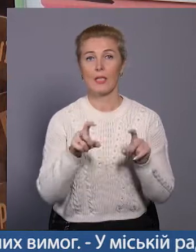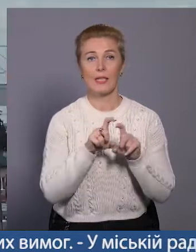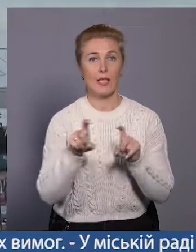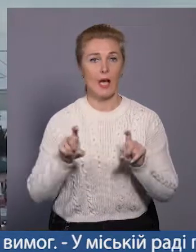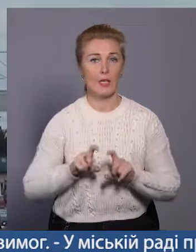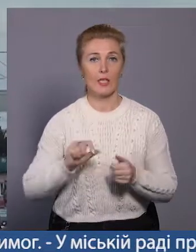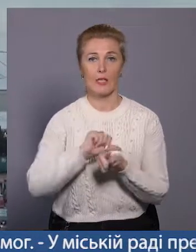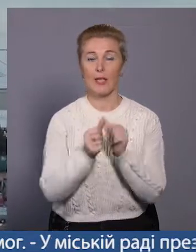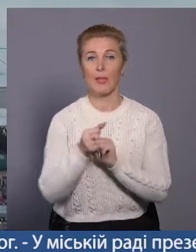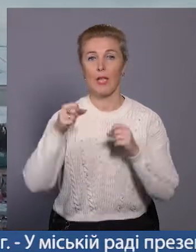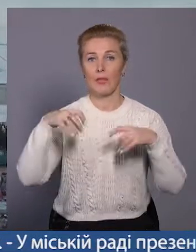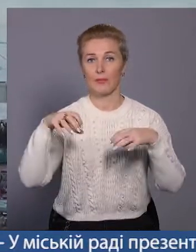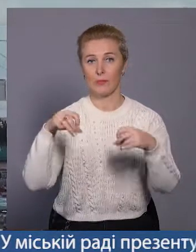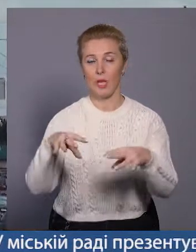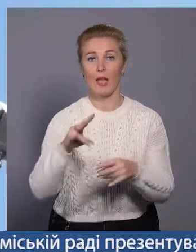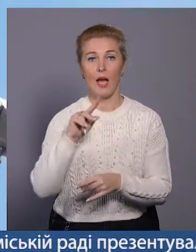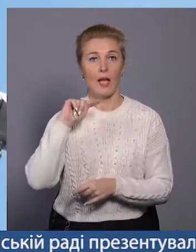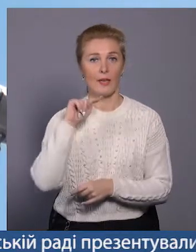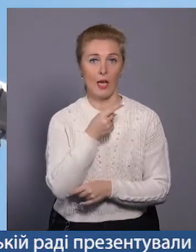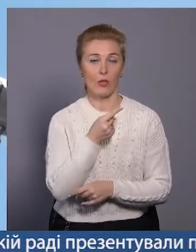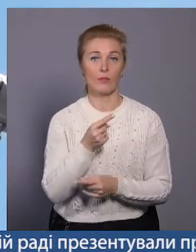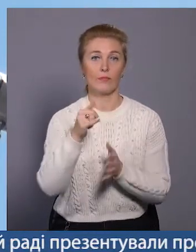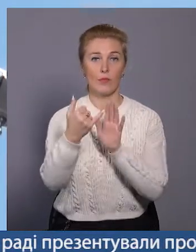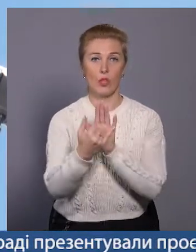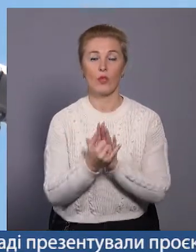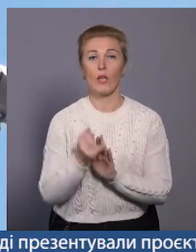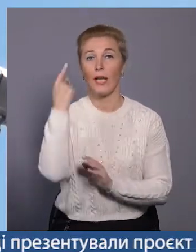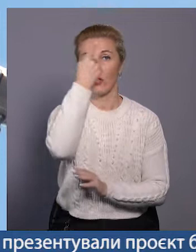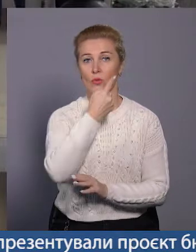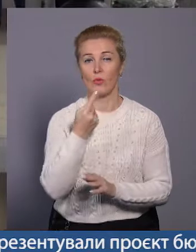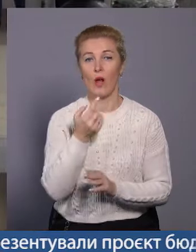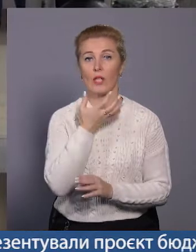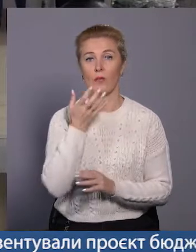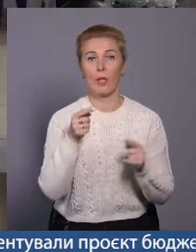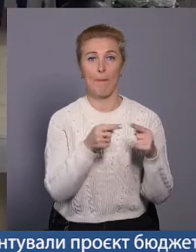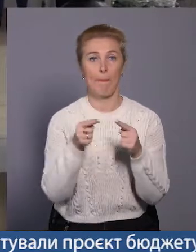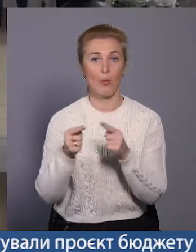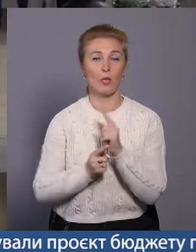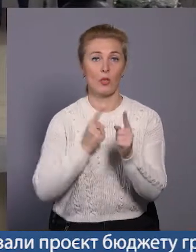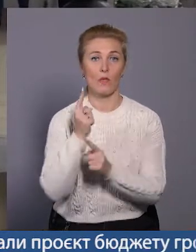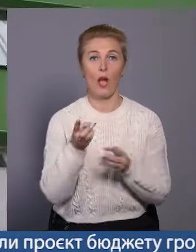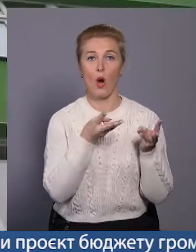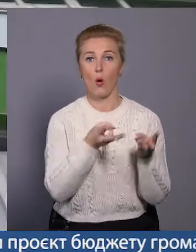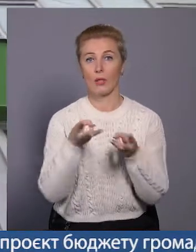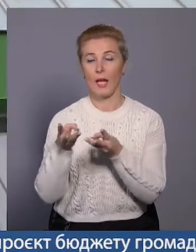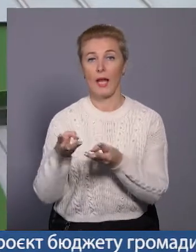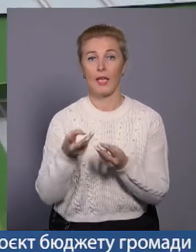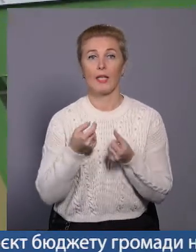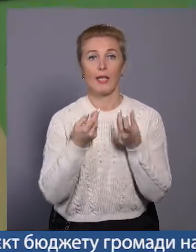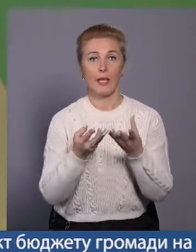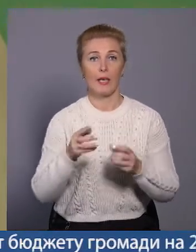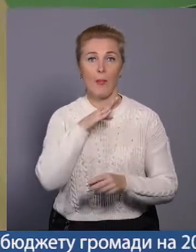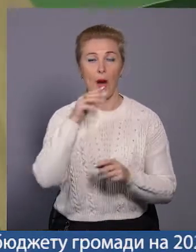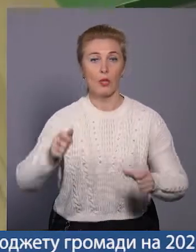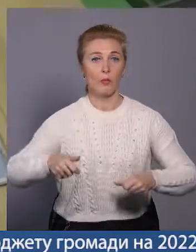замінили вуличне освітлення на енергоощадне, встановили індивідуальні теплові пункти, реконструювали котельні. Низка